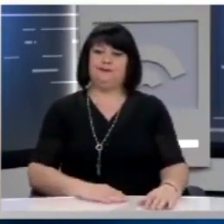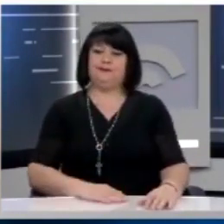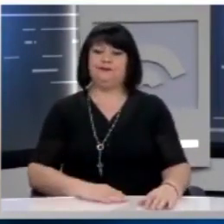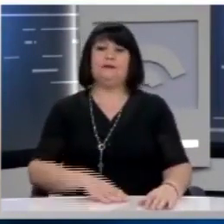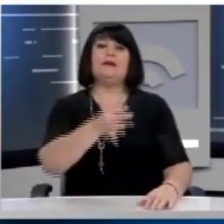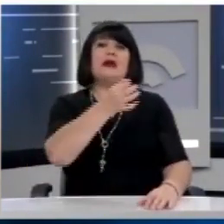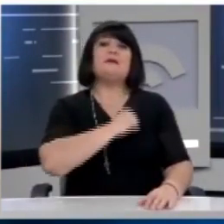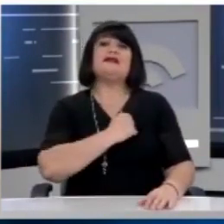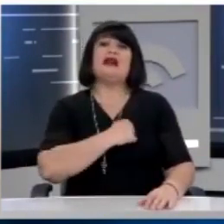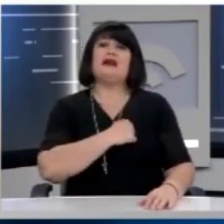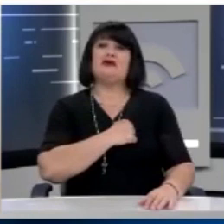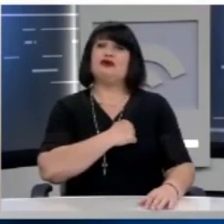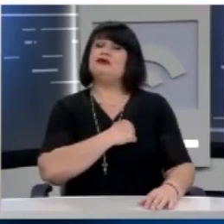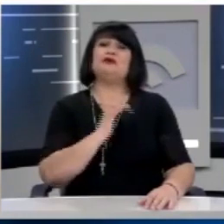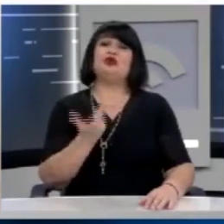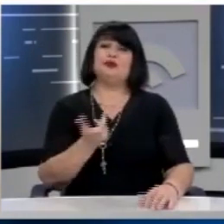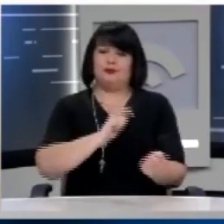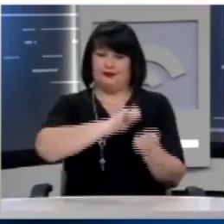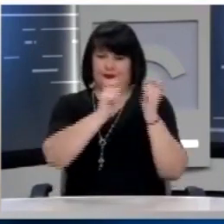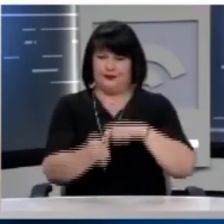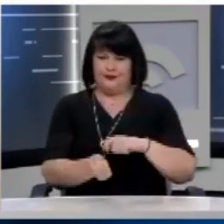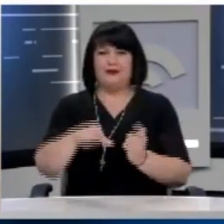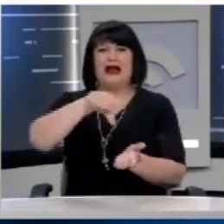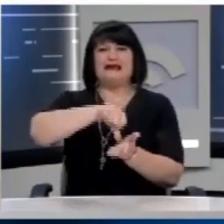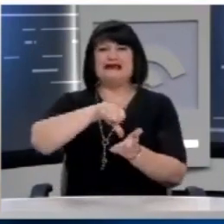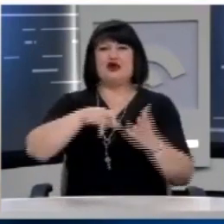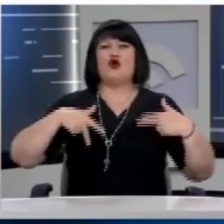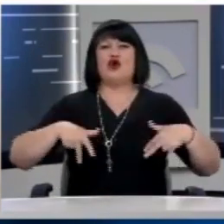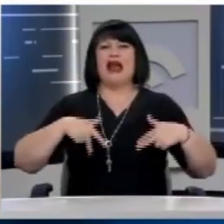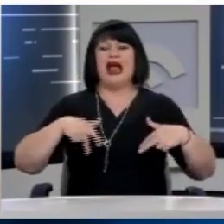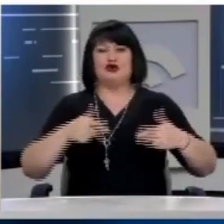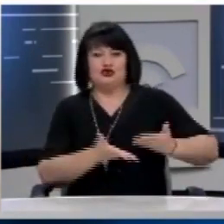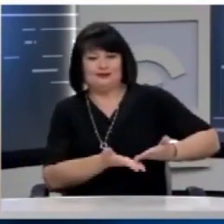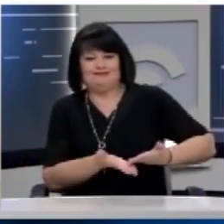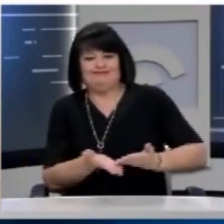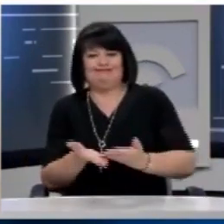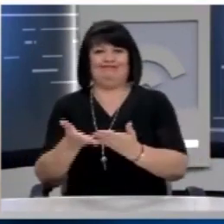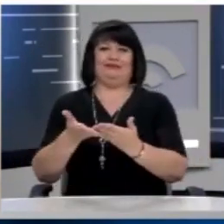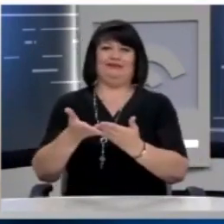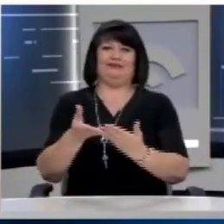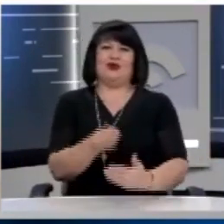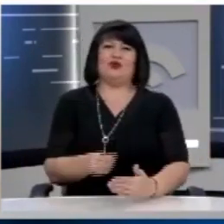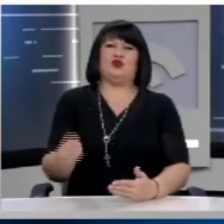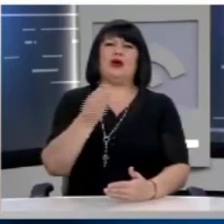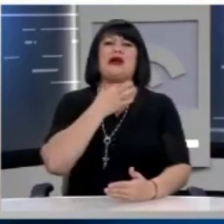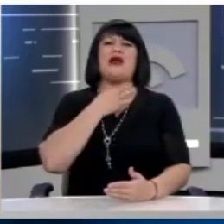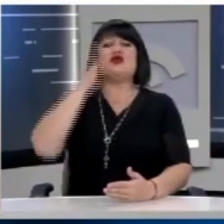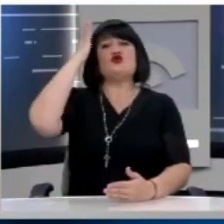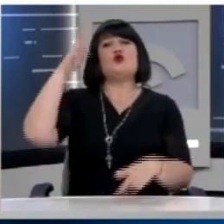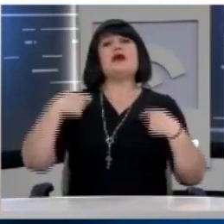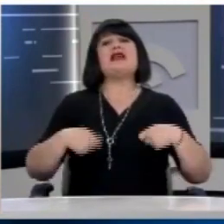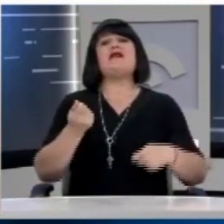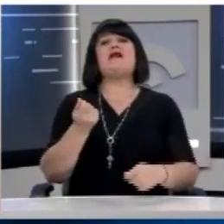Δήλωσαν πίστη στη μετατροπή του αστικού κράτους σε βραχείο να στήριξης ακόμη μεγαλύτερης των αναγκών του